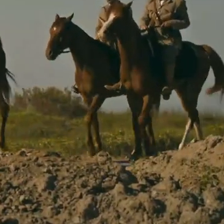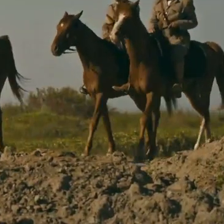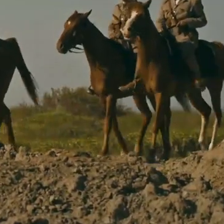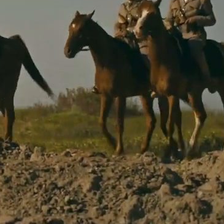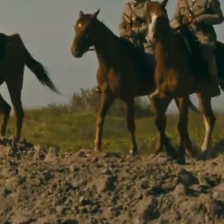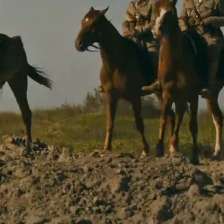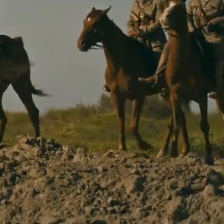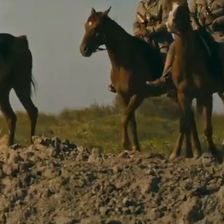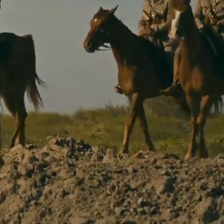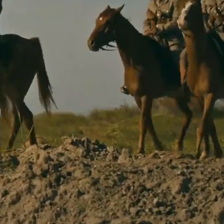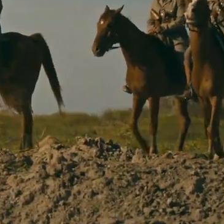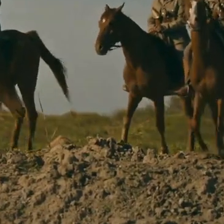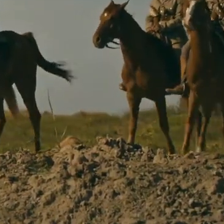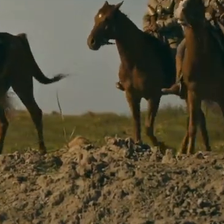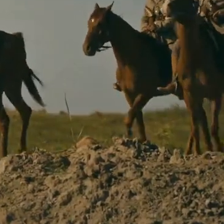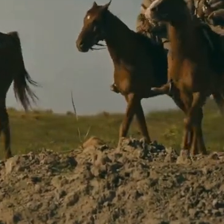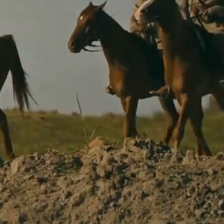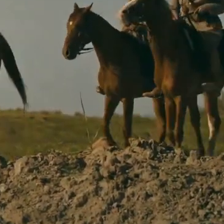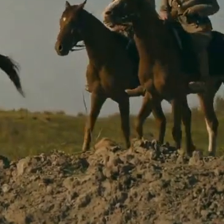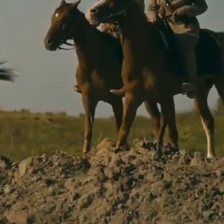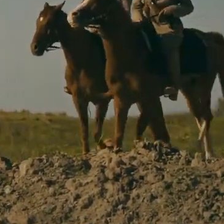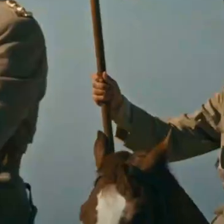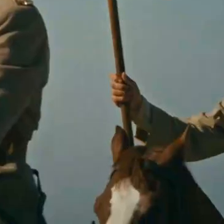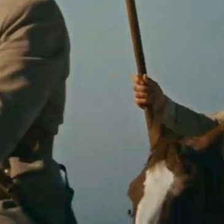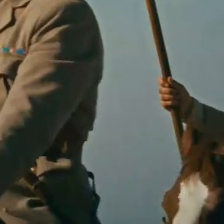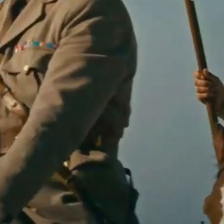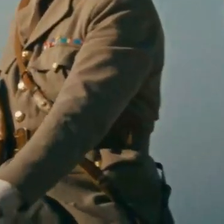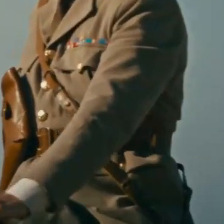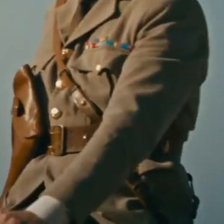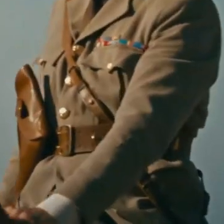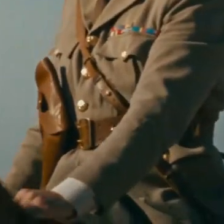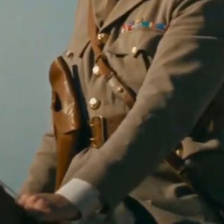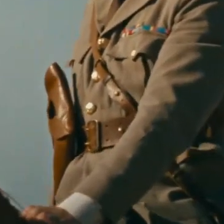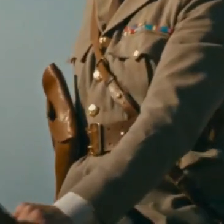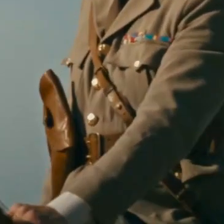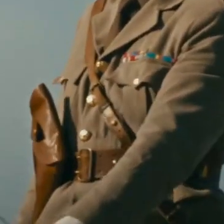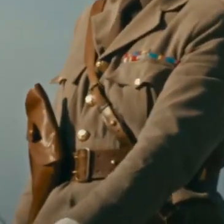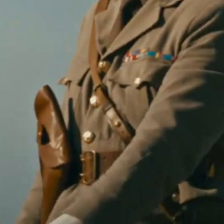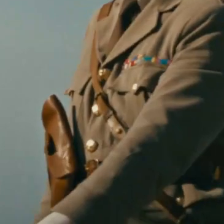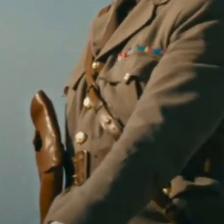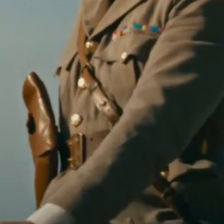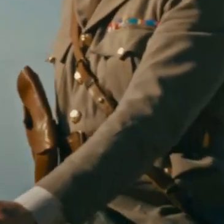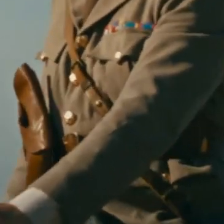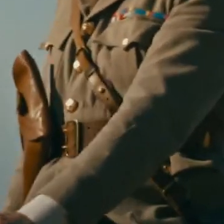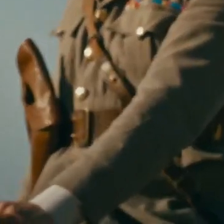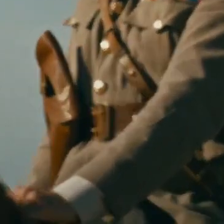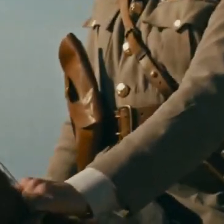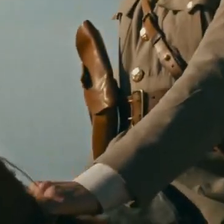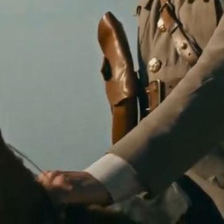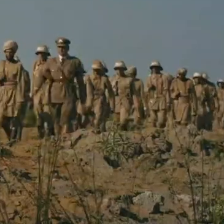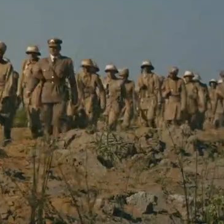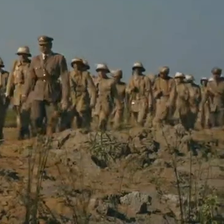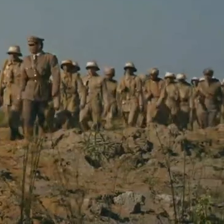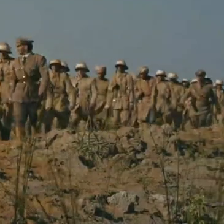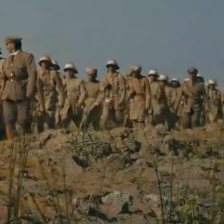İngilizler başlarında Cooks, Robert ve Oswald'la yolda. Üçlü at sırtında İngiliz ve Hintlilerden oluşan